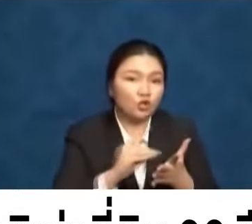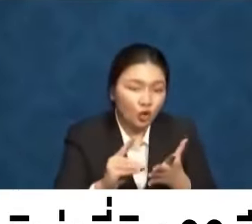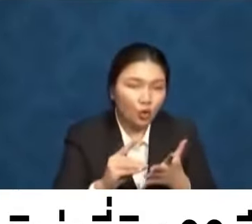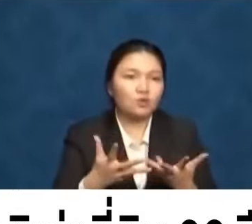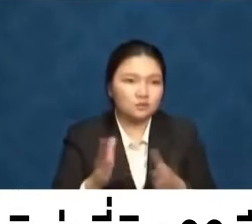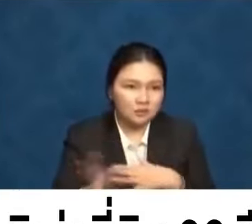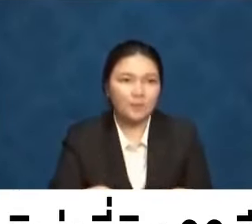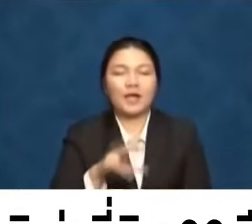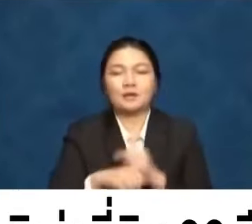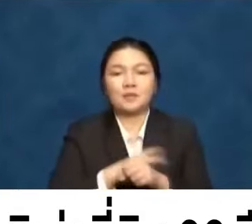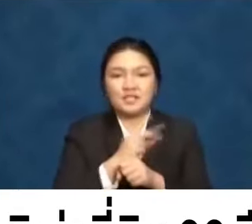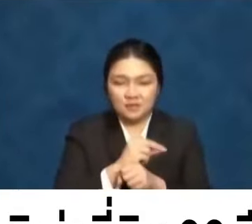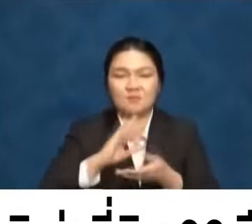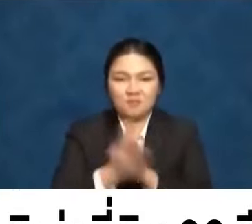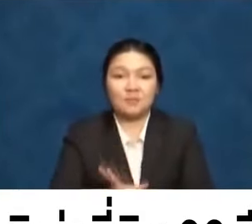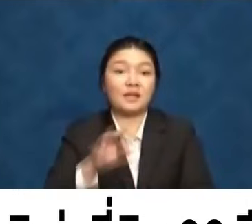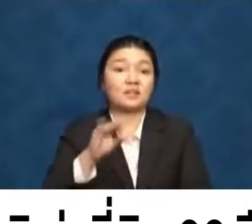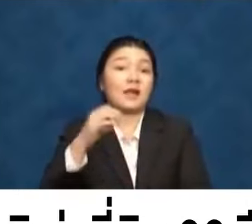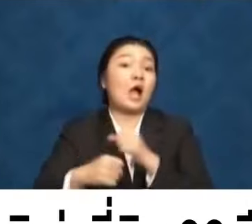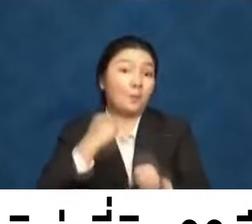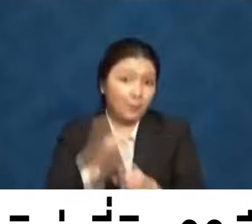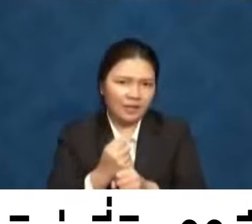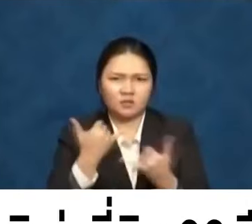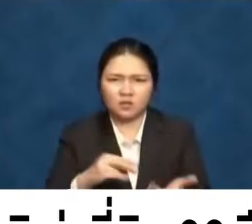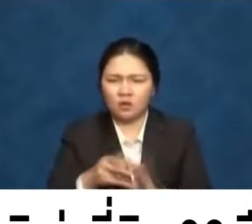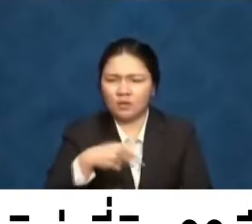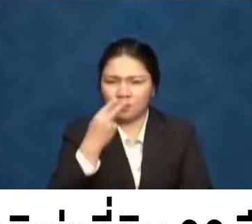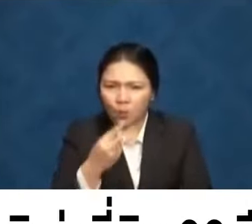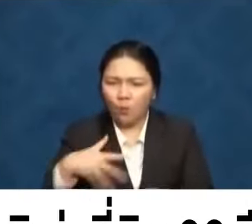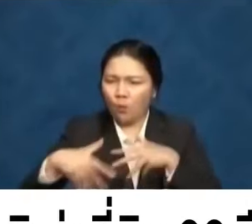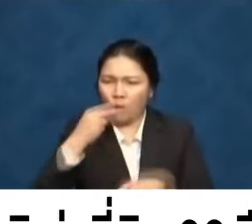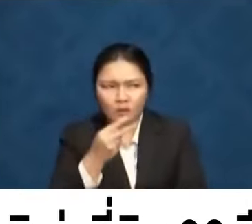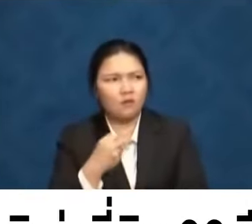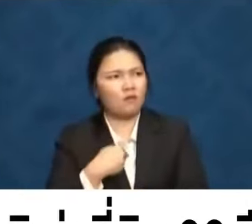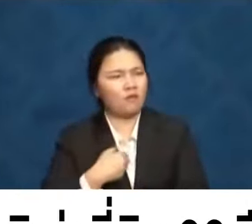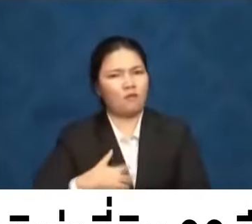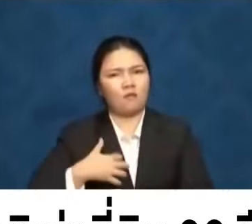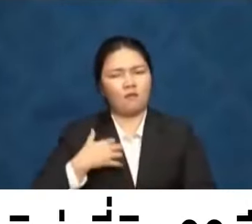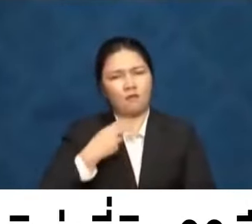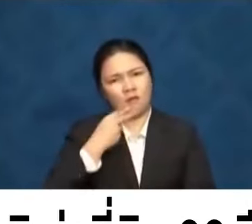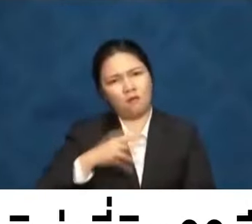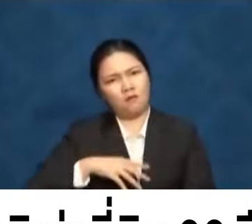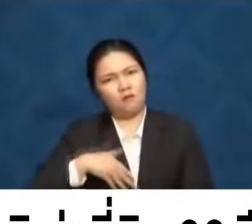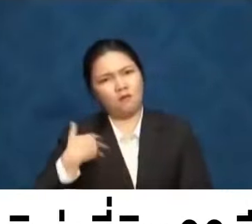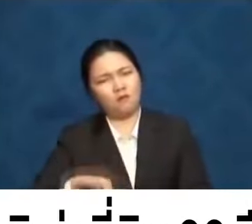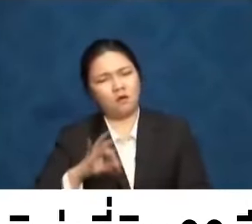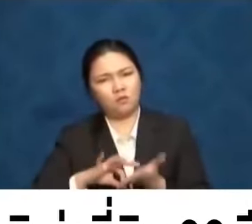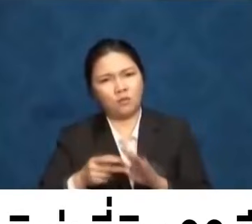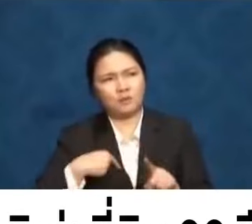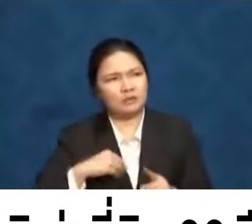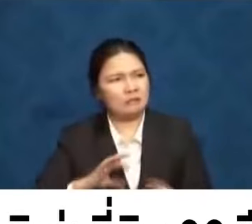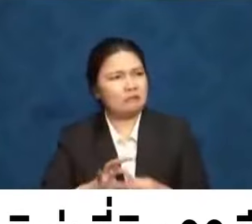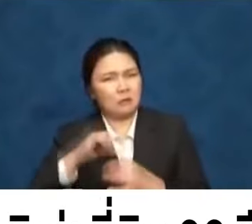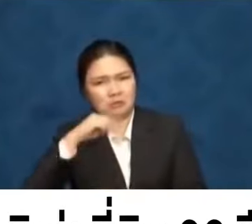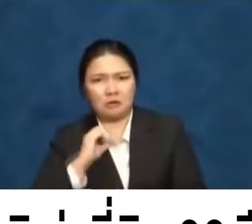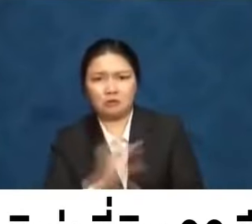ไม่โดยต้องการช่วยบางอสังหาริมทรัพย์เพื่อให้ขายของออกและกรณีดังกล่าวท่านนายกเศรษฐาไม่ได้อยู่ในที่ประชุมครม.เพื่อเ